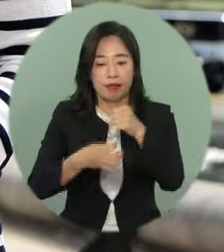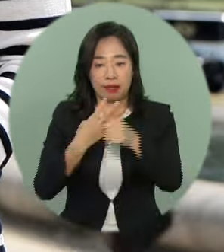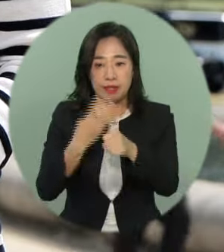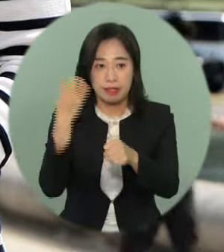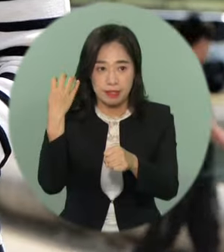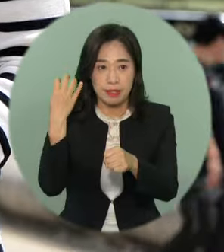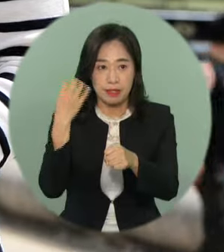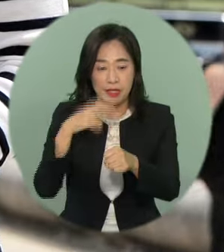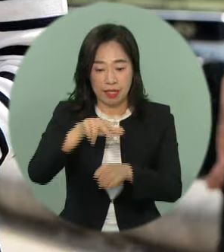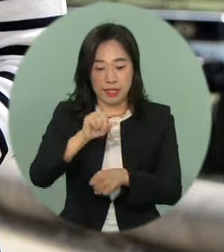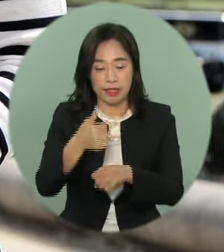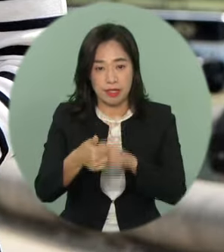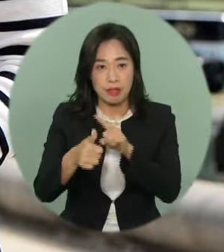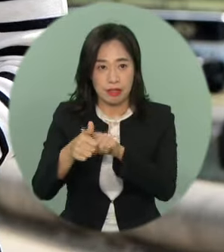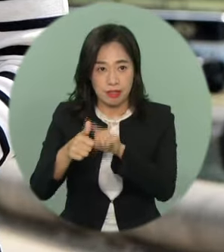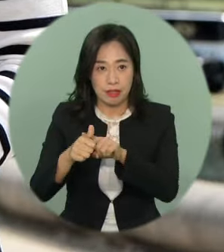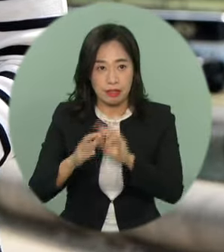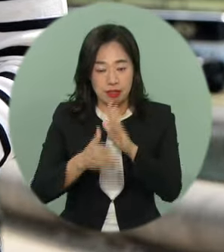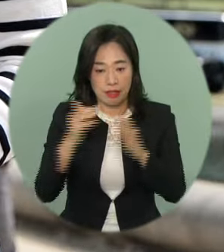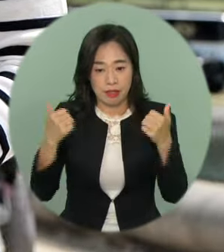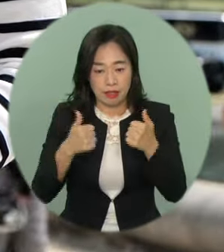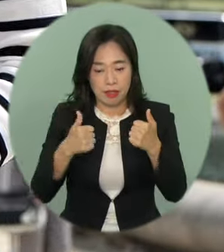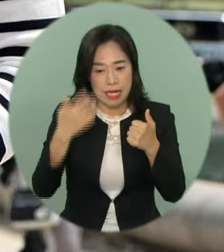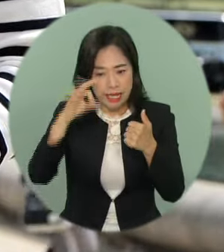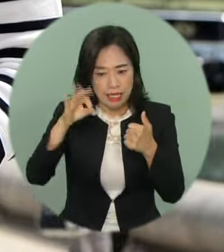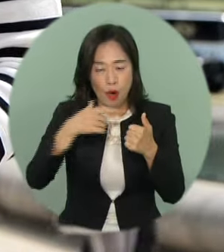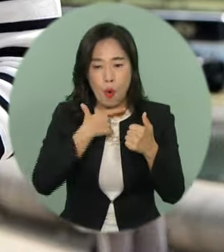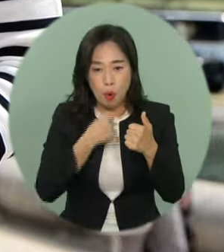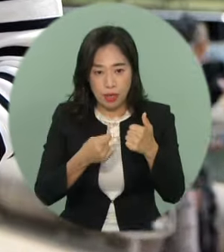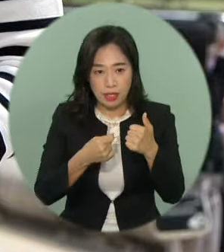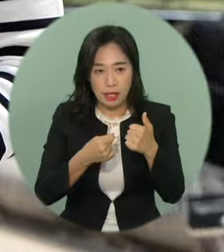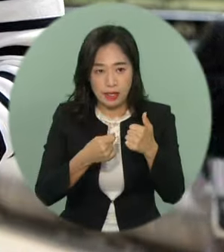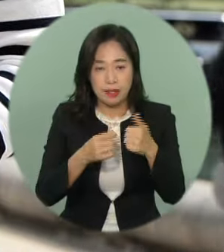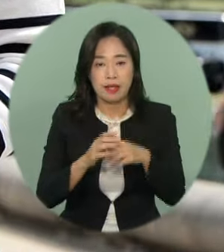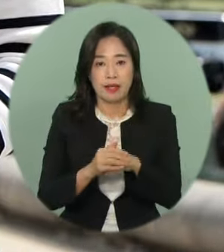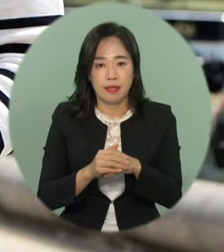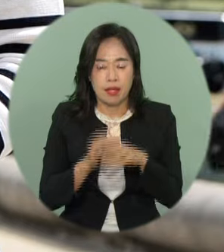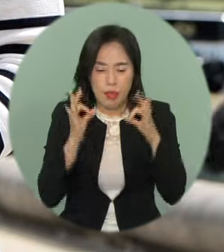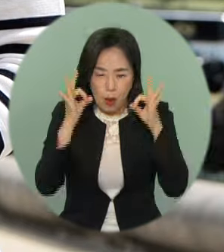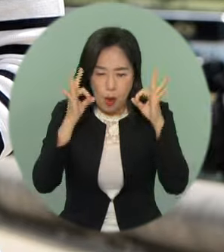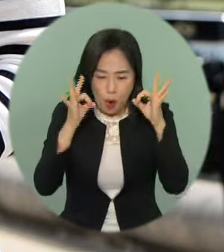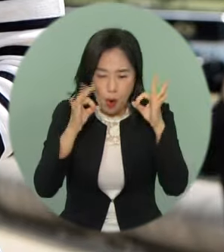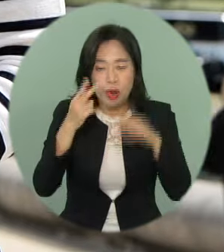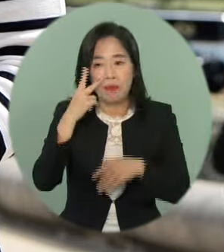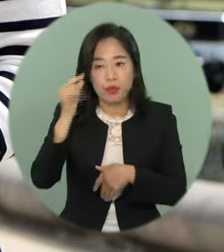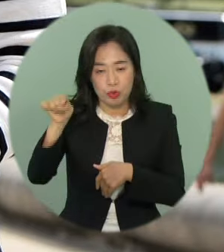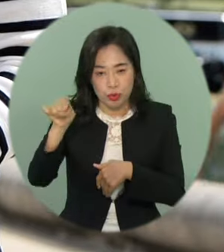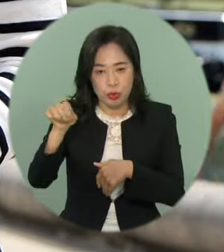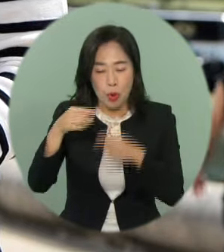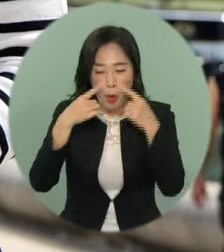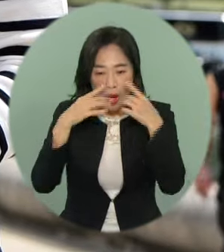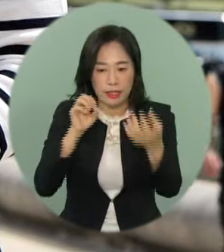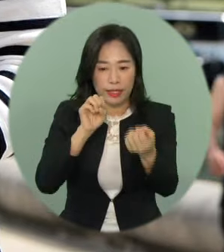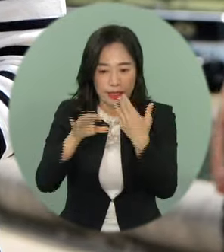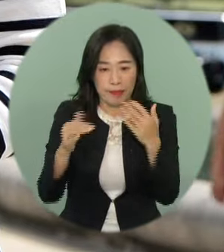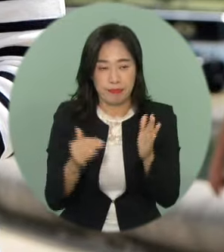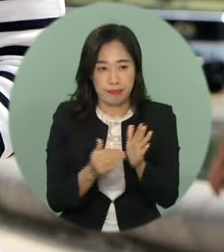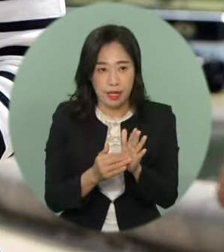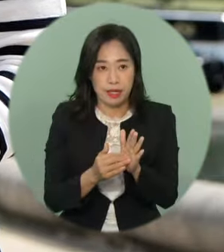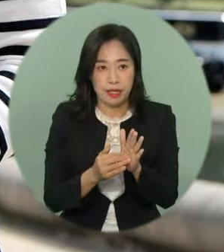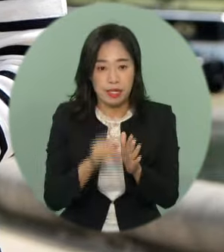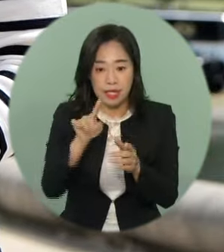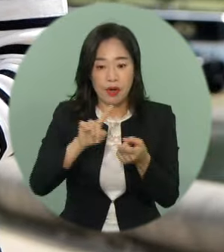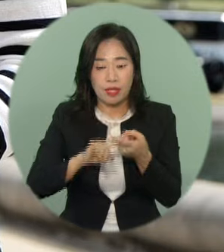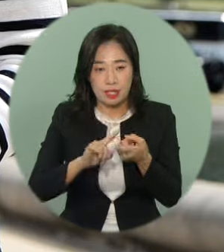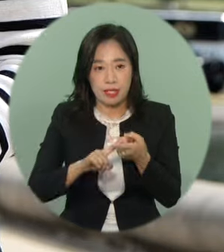전 전은 미국 정부와 의회에 인정을 받기 위해 안을 썼고 미국은이 구에 정게 부흥 바로